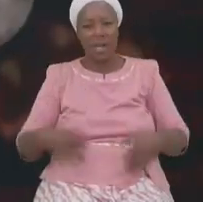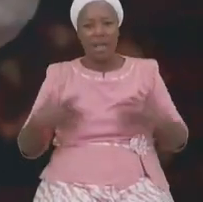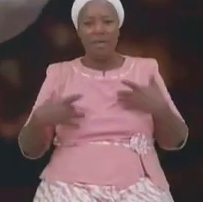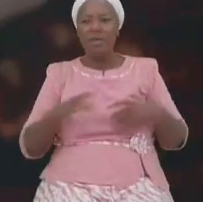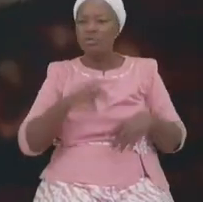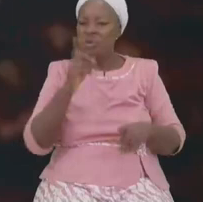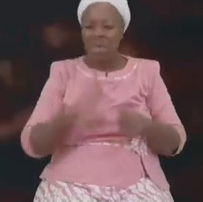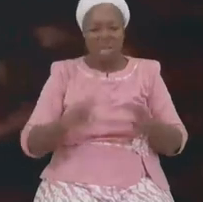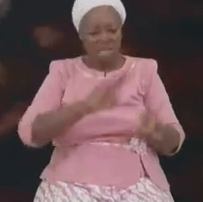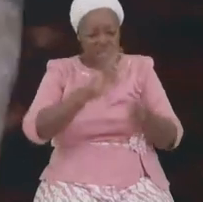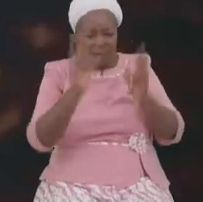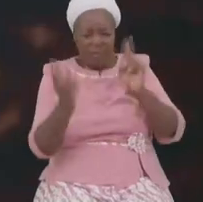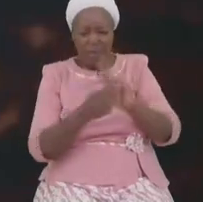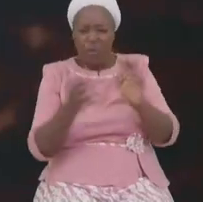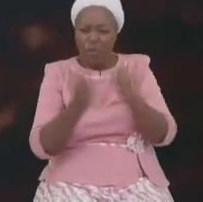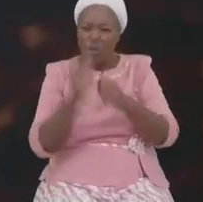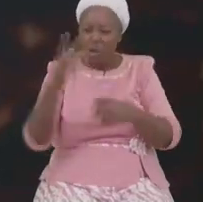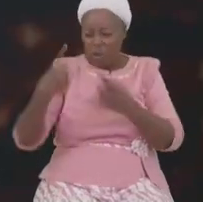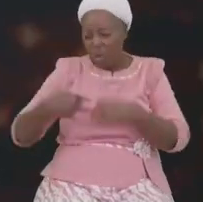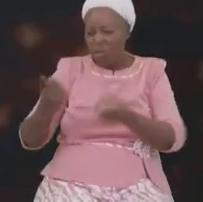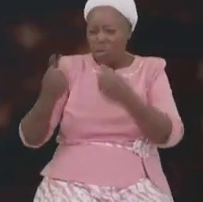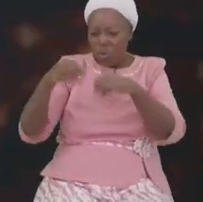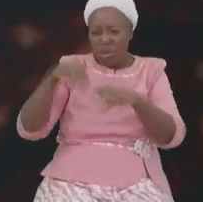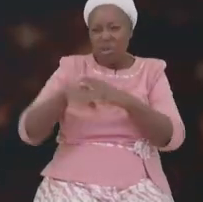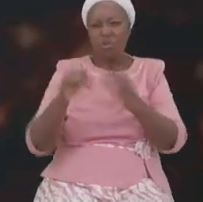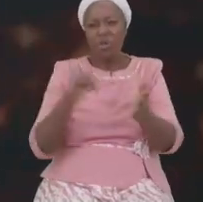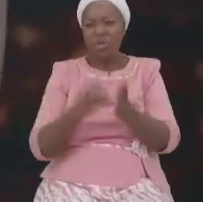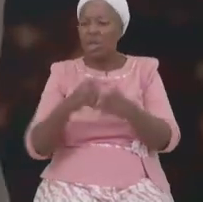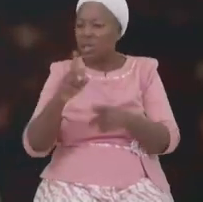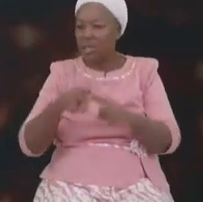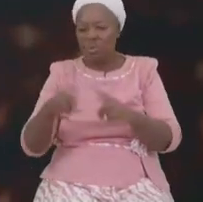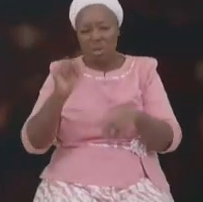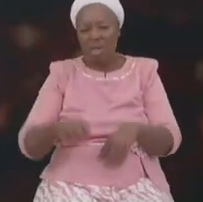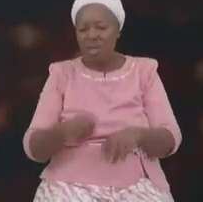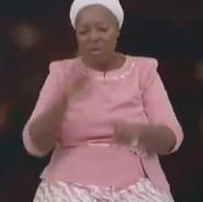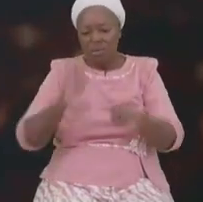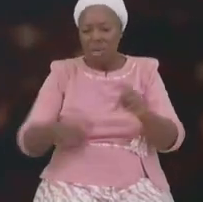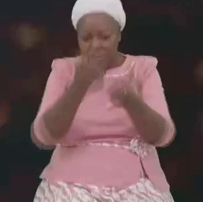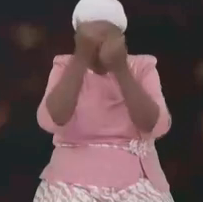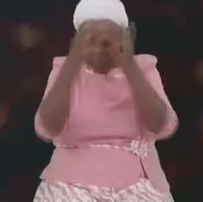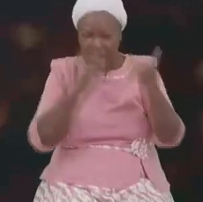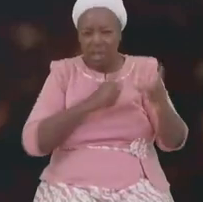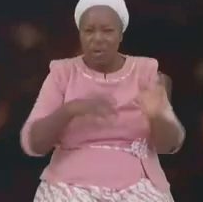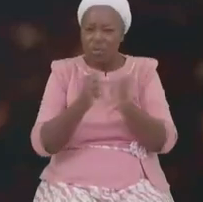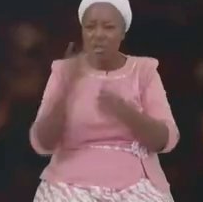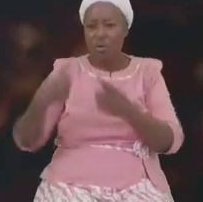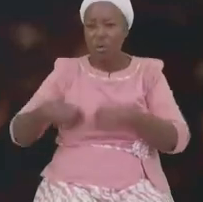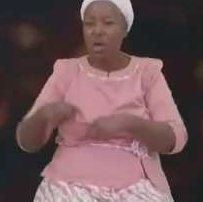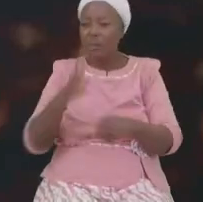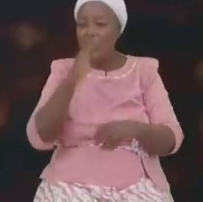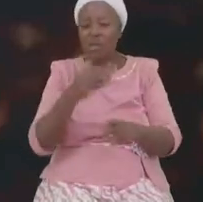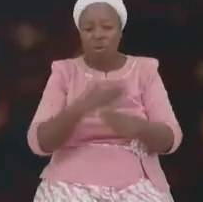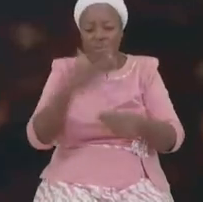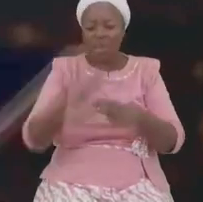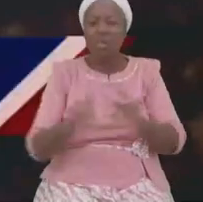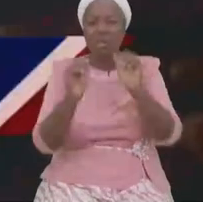cœur, sans être engagé. Vous ne pouvez pas obéir le Seigneur sans que votre cœur soit totalement